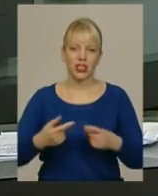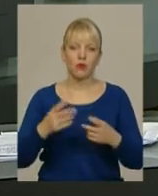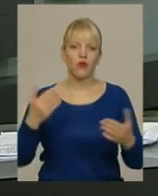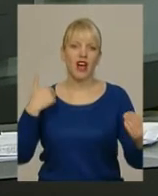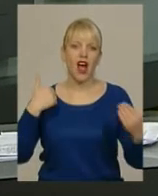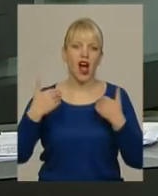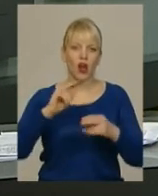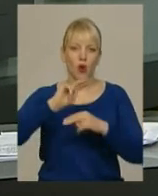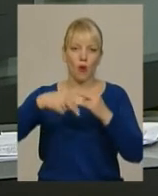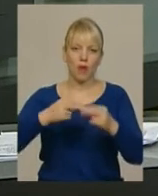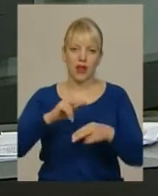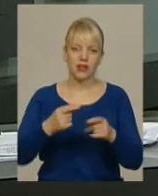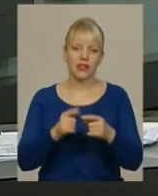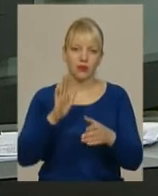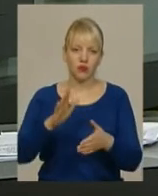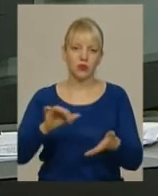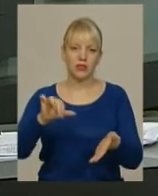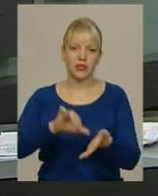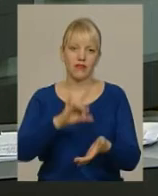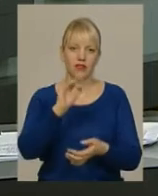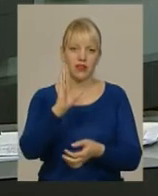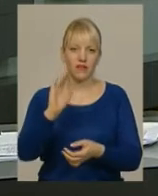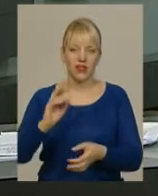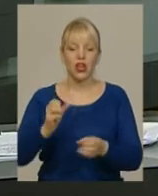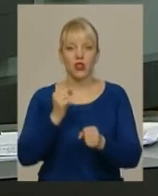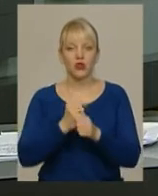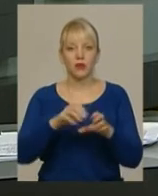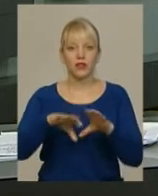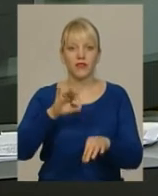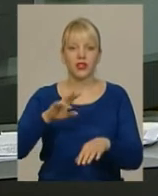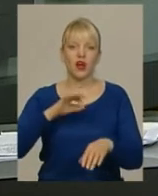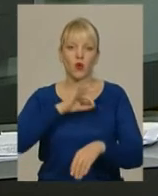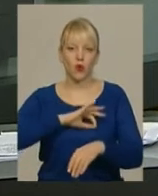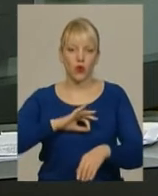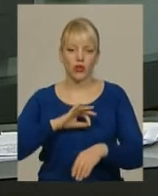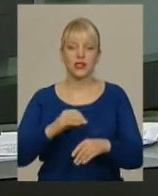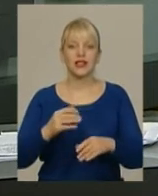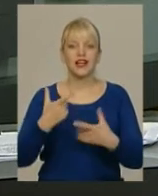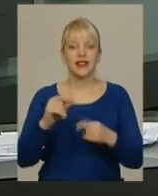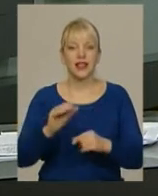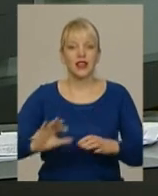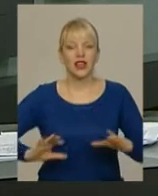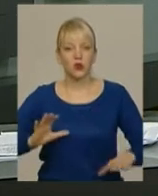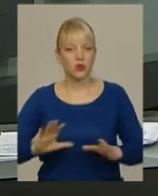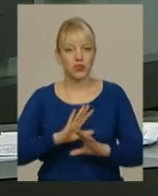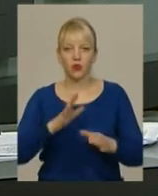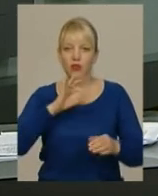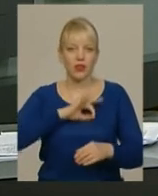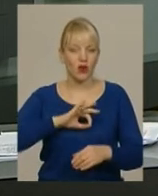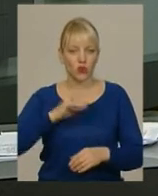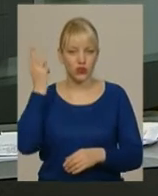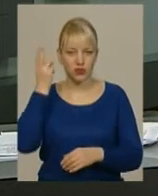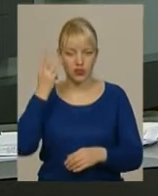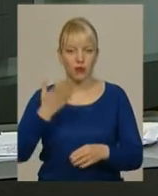У складі національної збірної вона представить Рівненщину, зробити вибір на користь області, де тренується, а не рідної Хмельницької. За словами Ольги, було